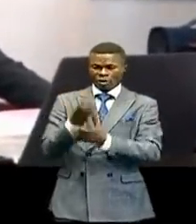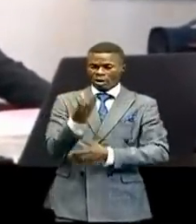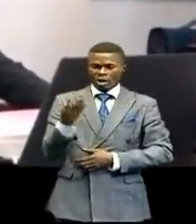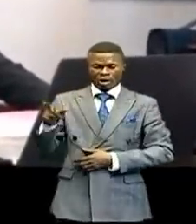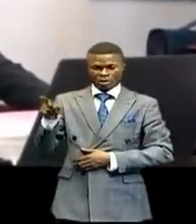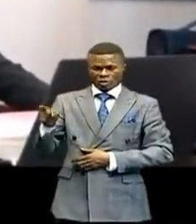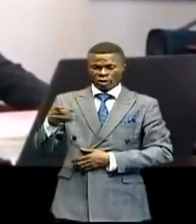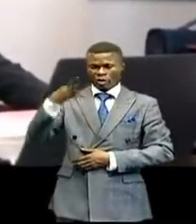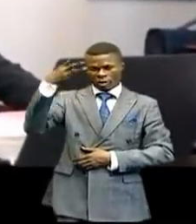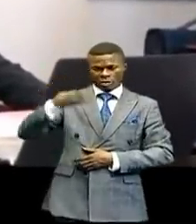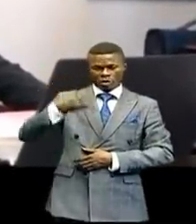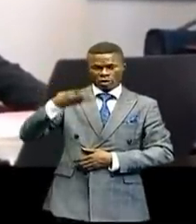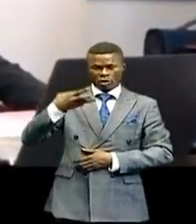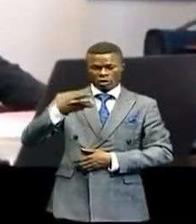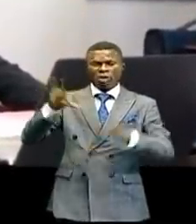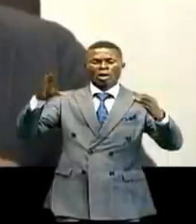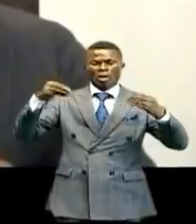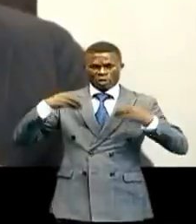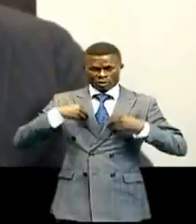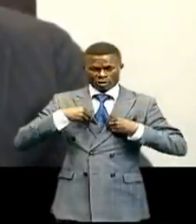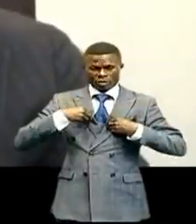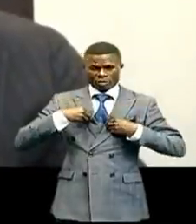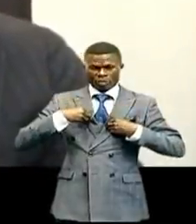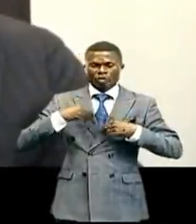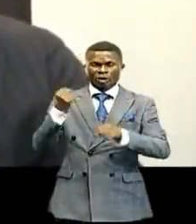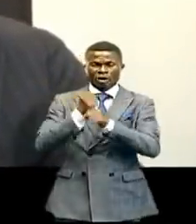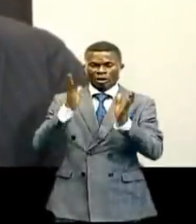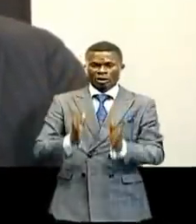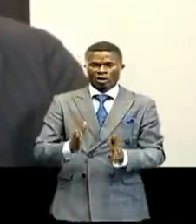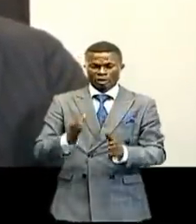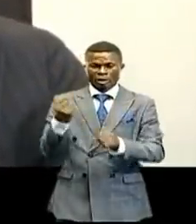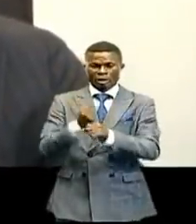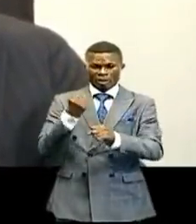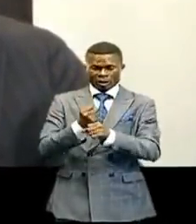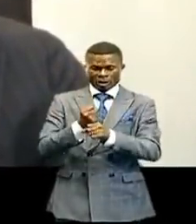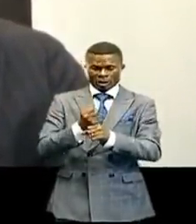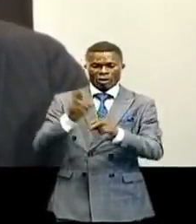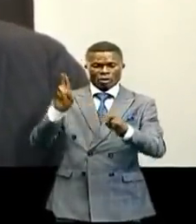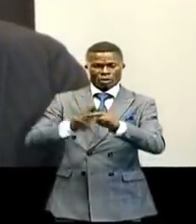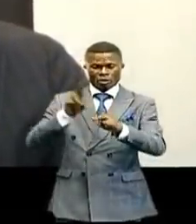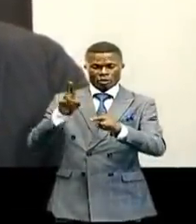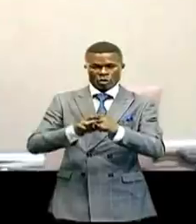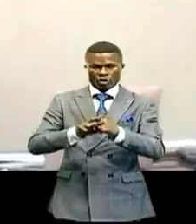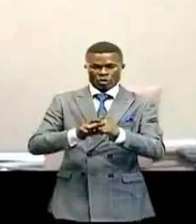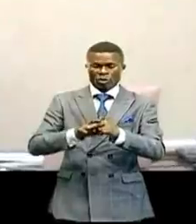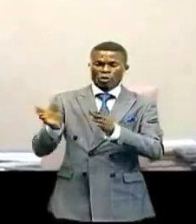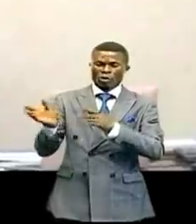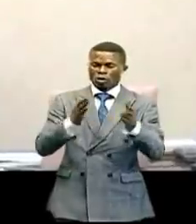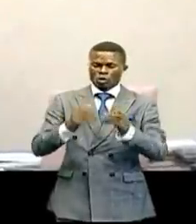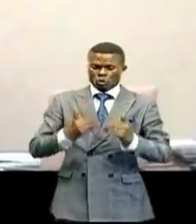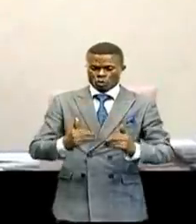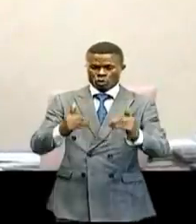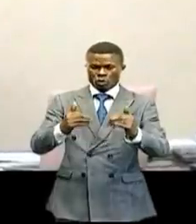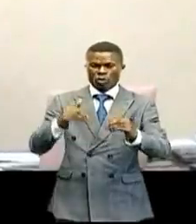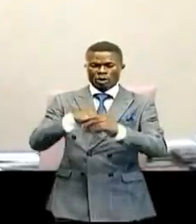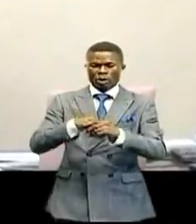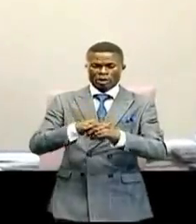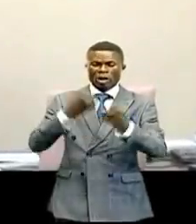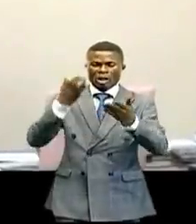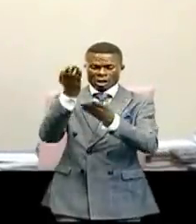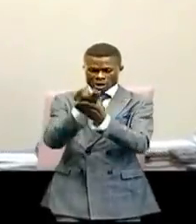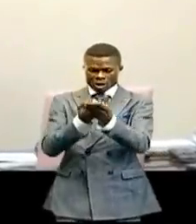dépendants. 3. L'acceptation par le prestataire des services à appliquer la ventilation contenue dans la